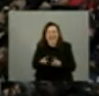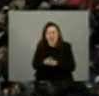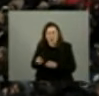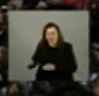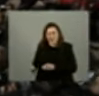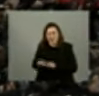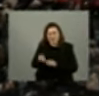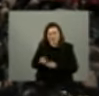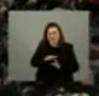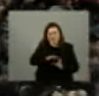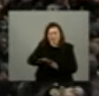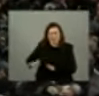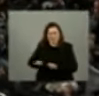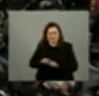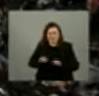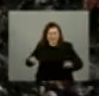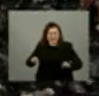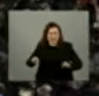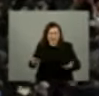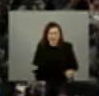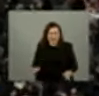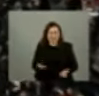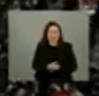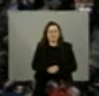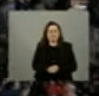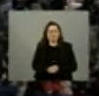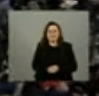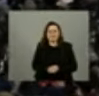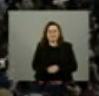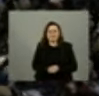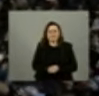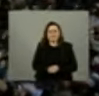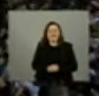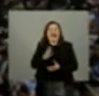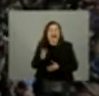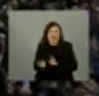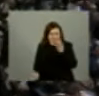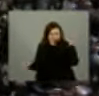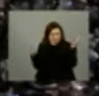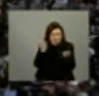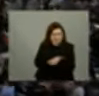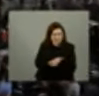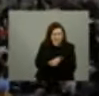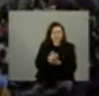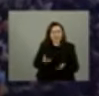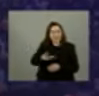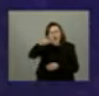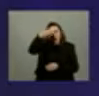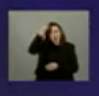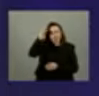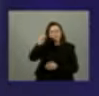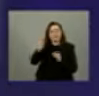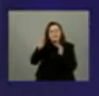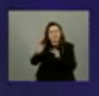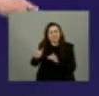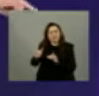μια απίστευτη νέα περιδίνηση εσωστρέφειας τις τελευταίες 4-5 μέρες. Mm-hmm. Μην πάω σε παλαιότερα περιστατικά. Να ξεκινήσουμε από την Κυριακή.